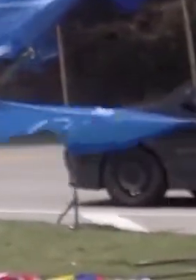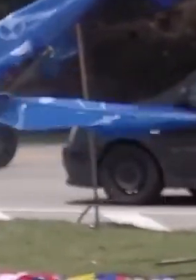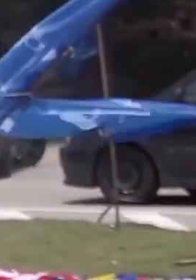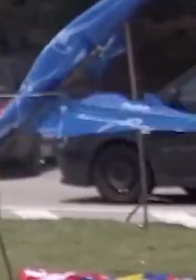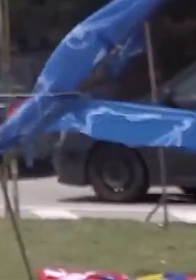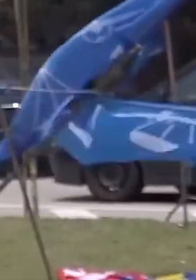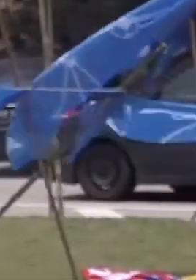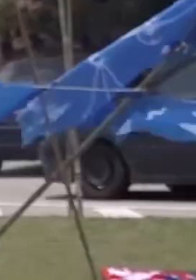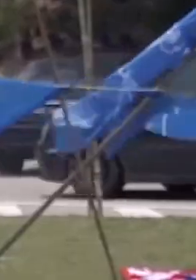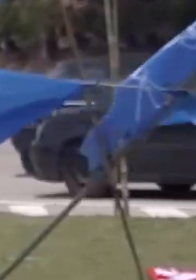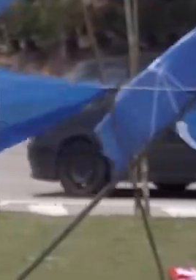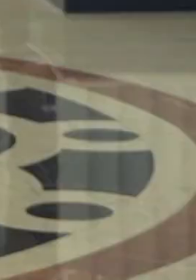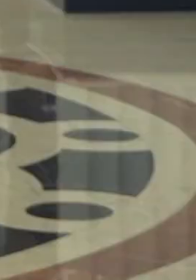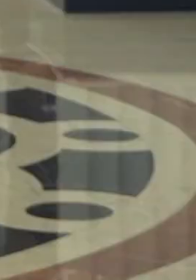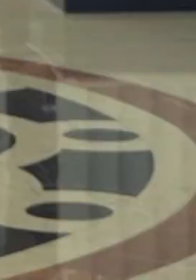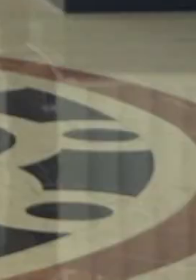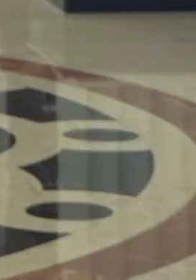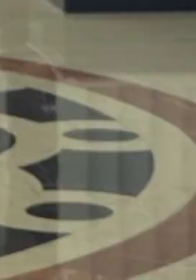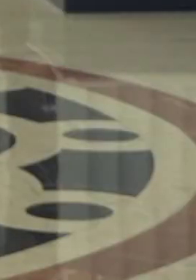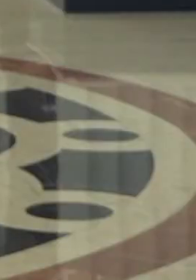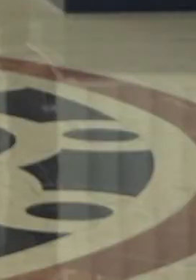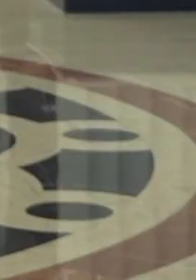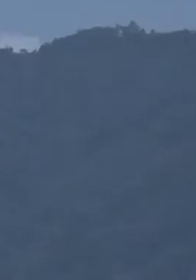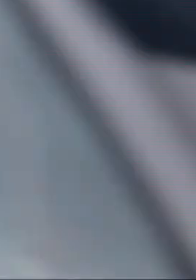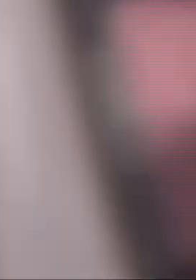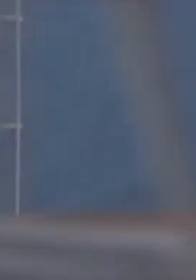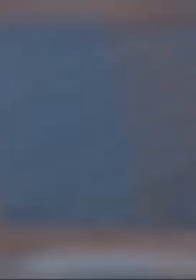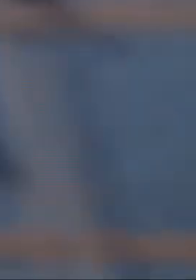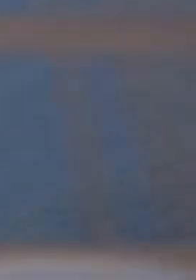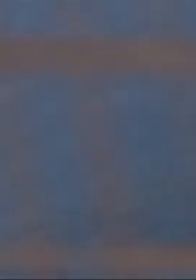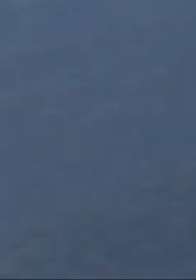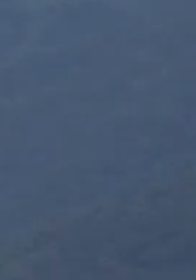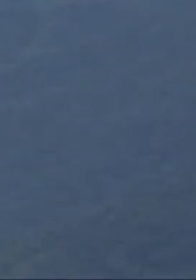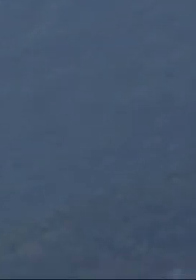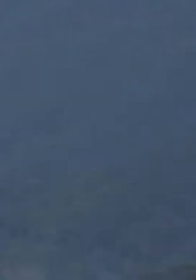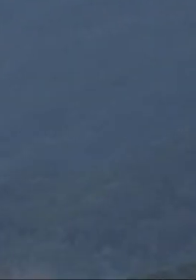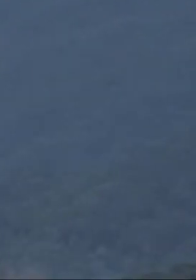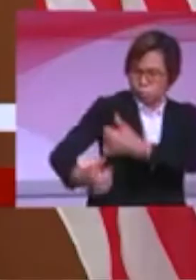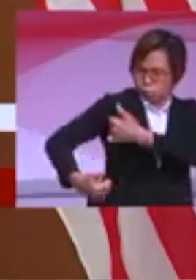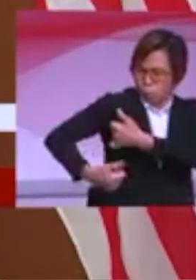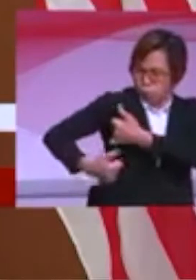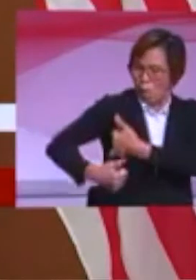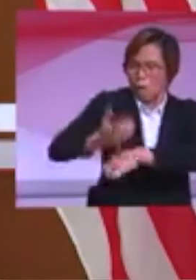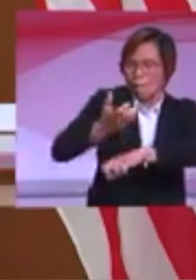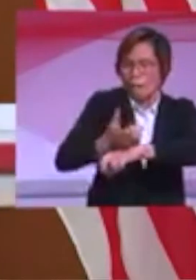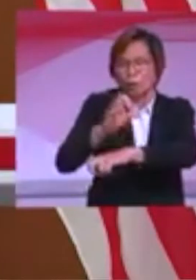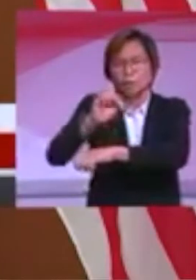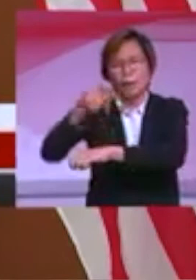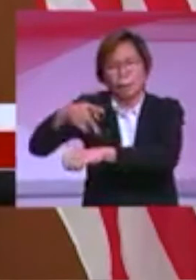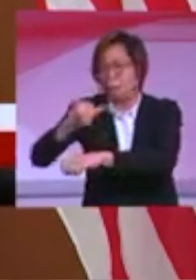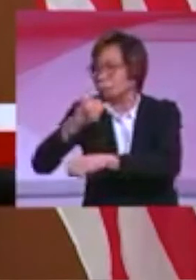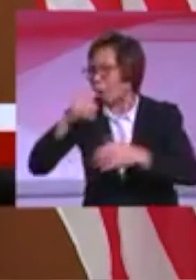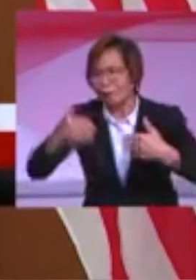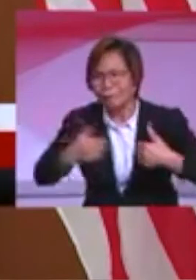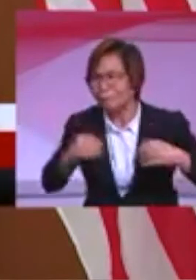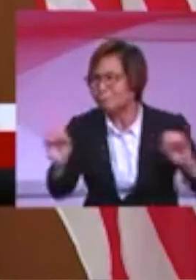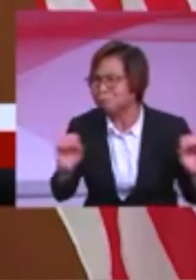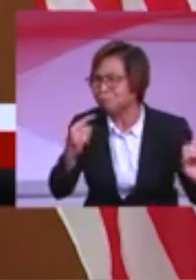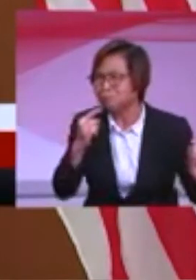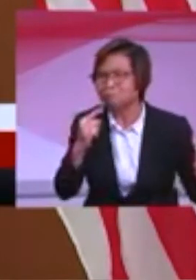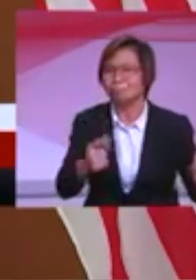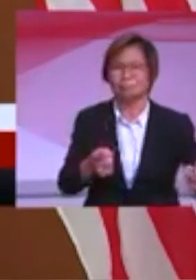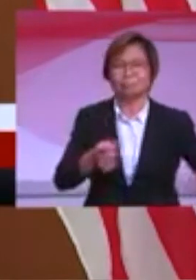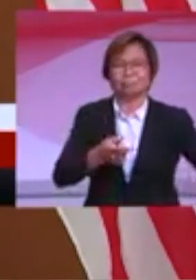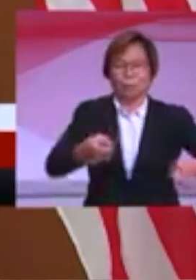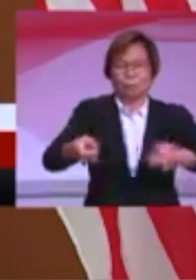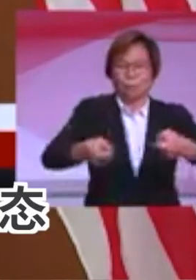才举行大选。还有第三个可能性，沙巴三角石因为疫情而颁布紧急状态，延后补选。有